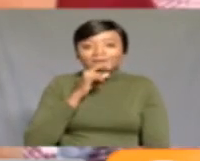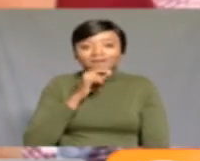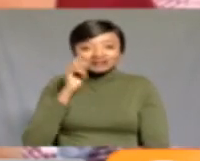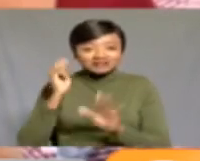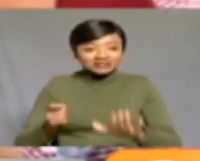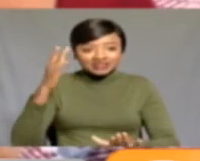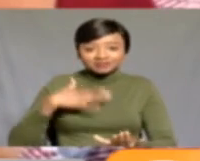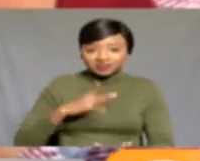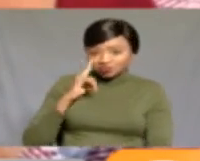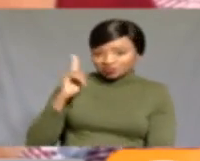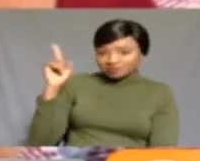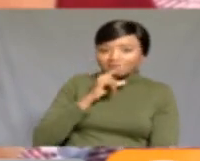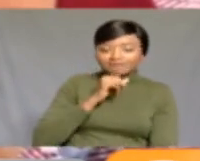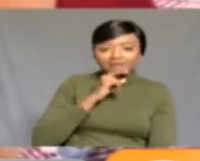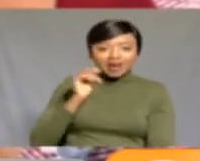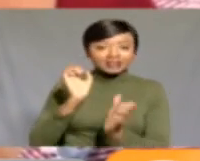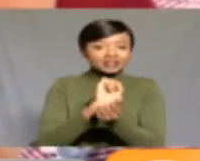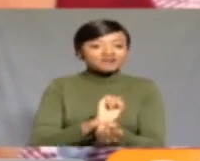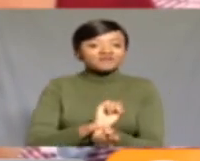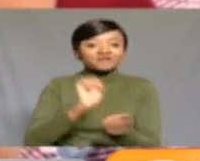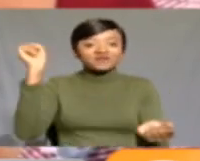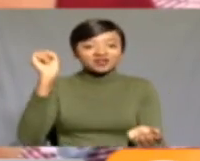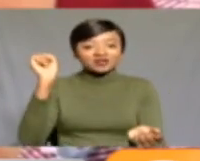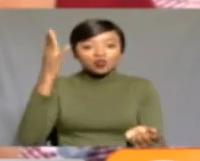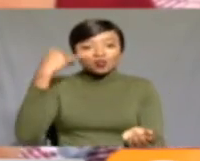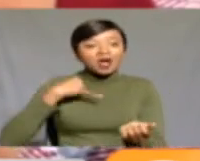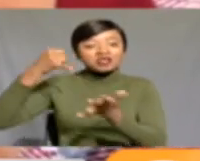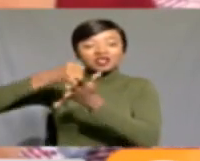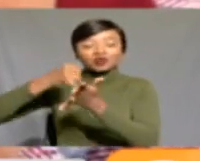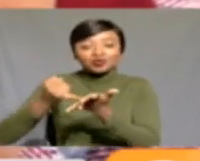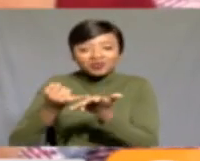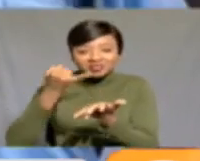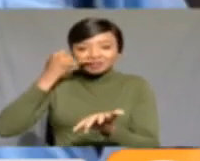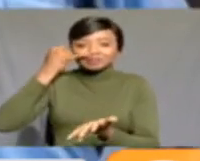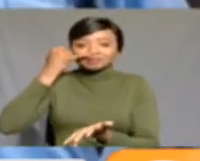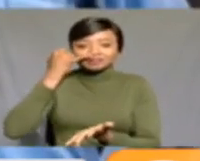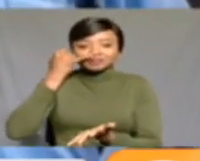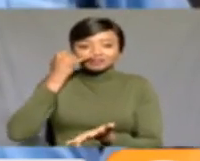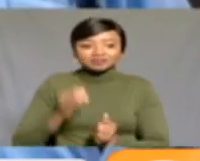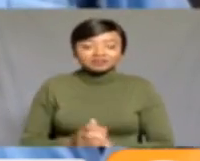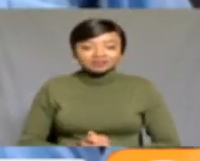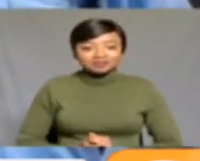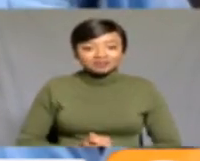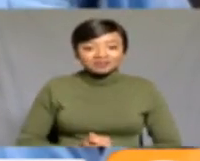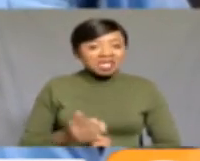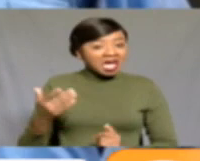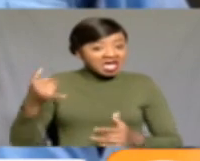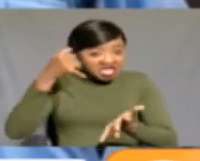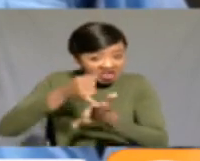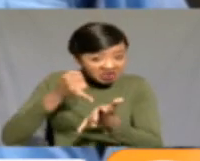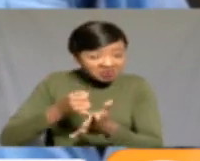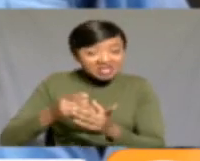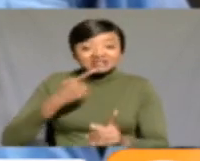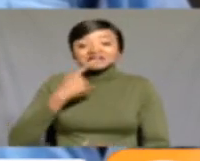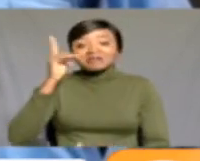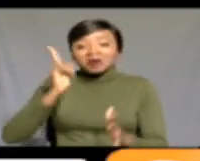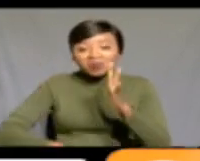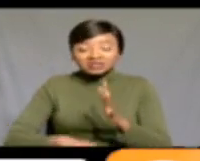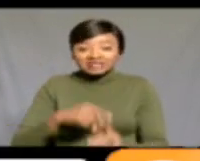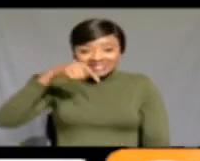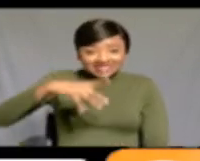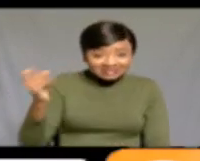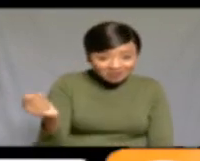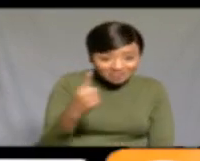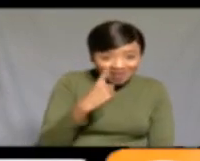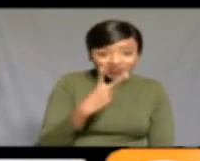1 mfanyabiashara anayetuhumiwa kwa ulanguzi wa mihadarati. Abdul Majid Timami amekana kuwa tarehe 22 mwezi huu